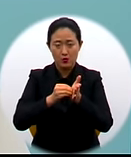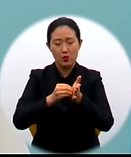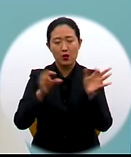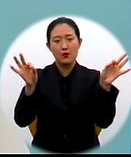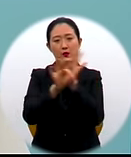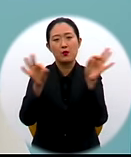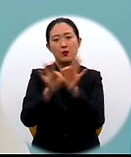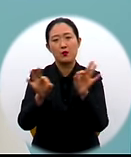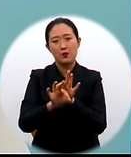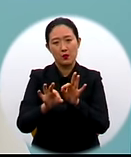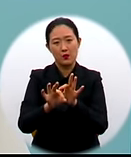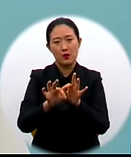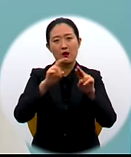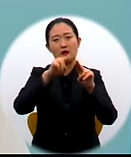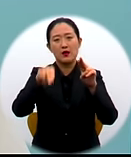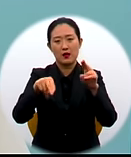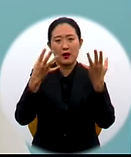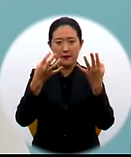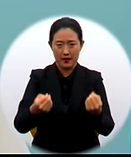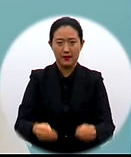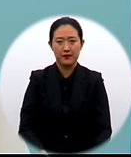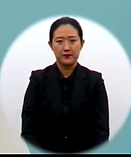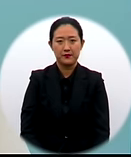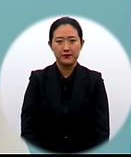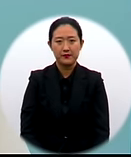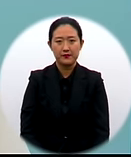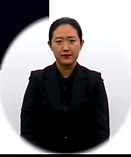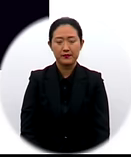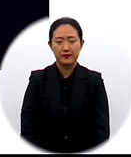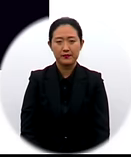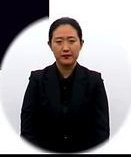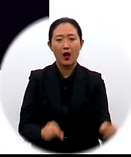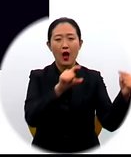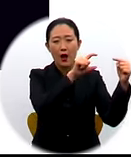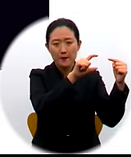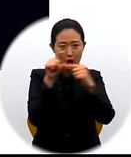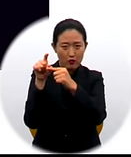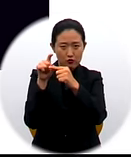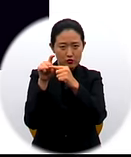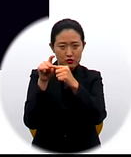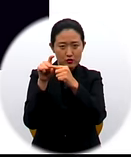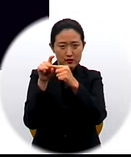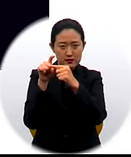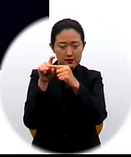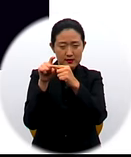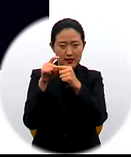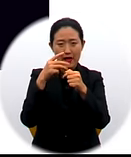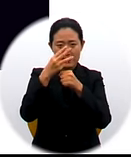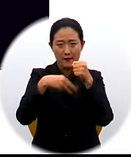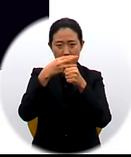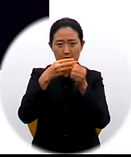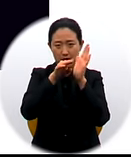트렌드 중에 하나인데요. 이 평균 근속 기간이 2.67년에 불과하기 때문에 당연히 시장에서는 이직 횟수도 굉장히